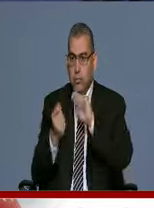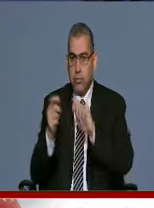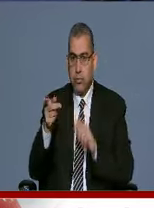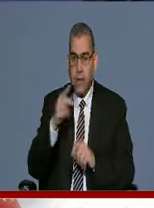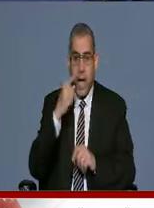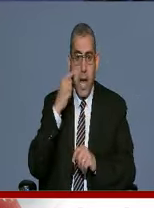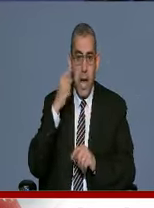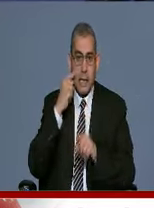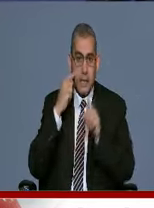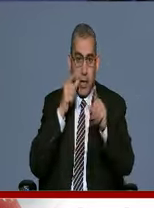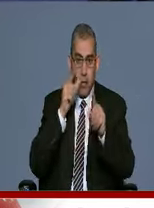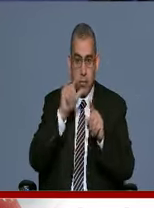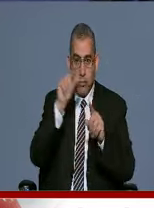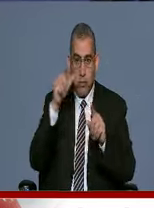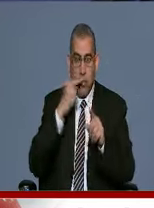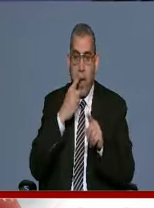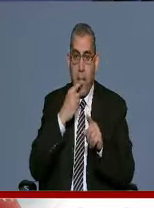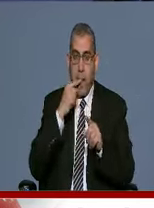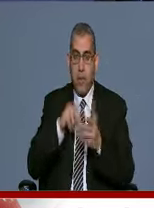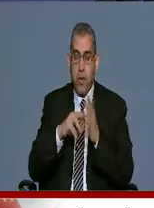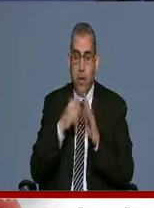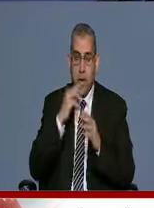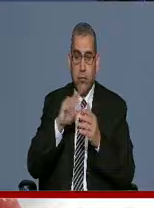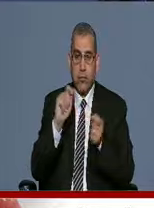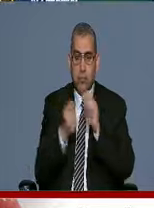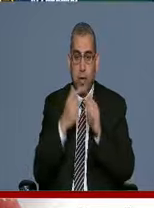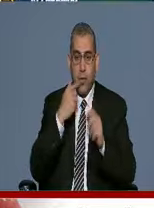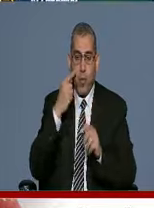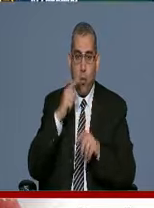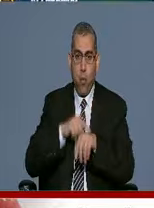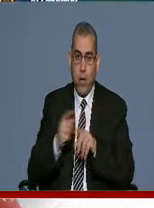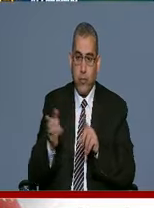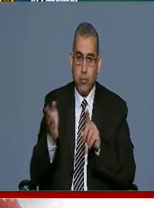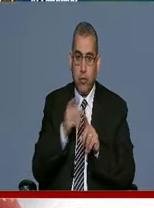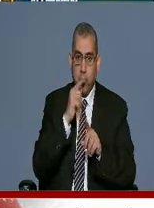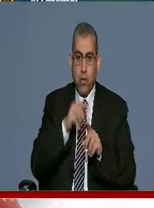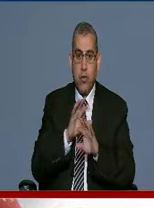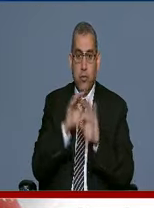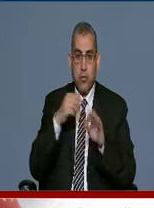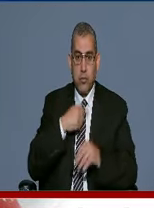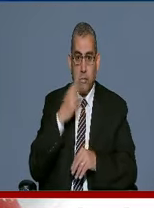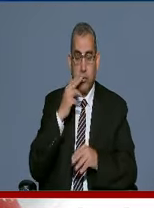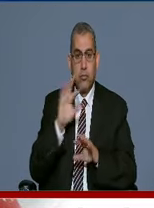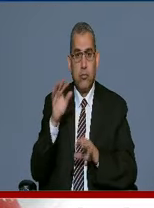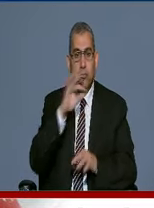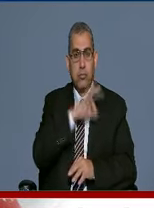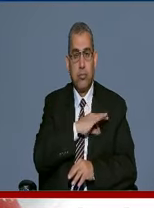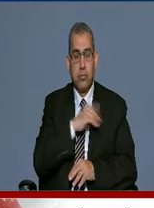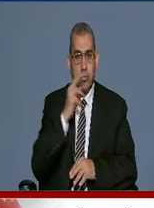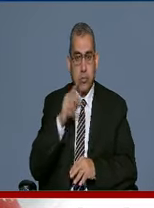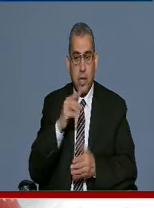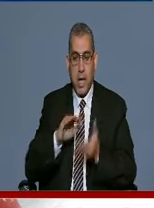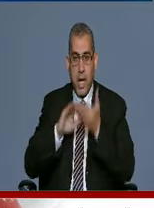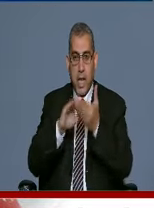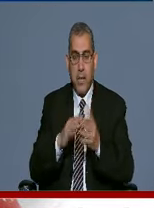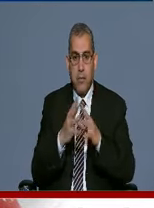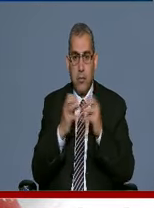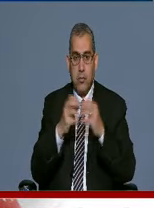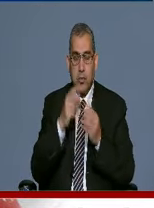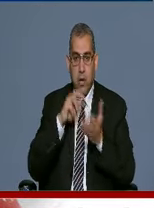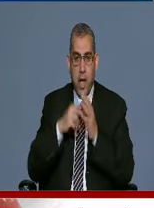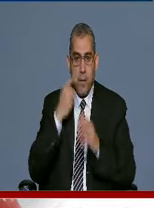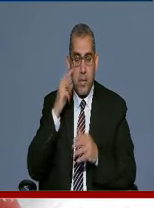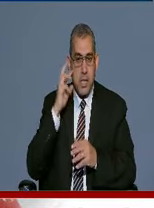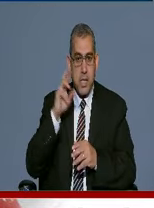الأزرق الإنشاءات القديمة وباللون الأحمر التحديثات اللي تمت على مدار الوقت. كمان يا فندم استفدنا من خدمة تحليل الفيديو بالذكاء الاصطناعي